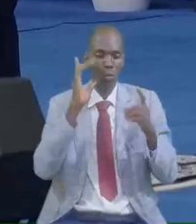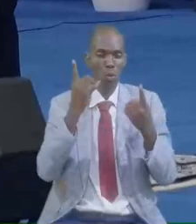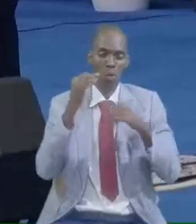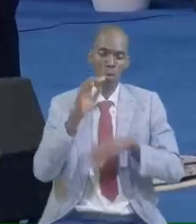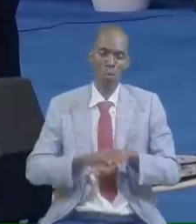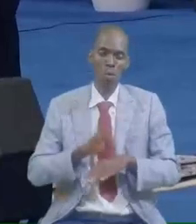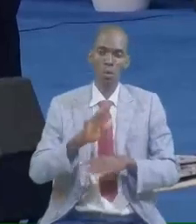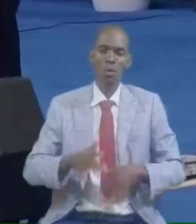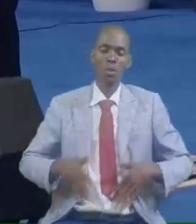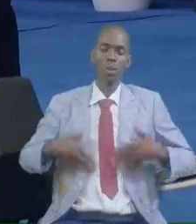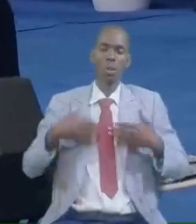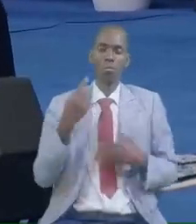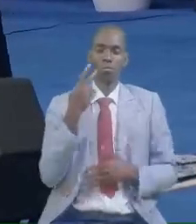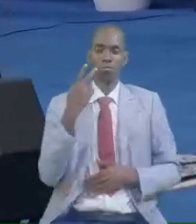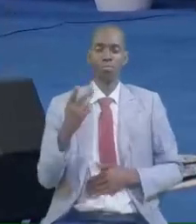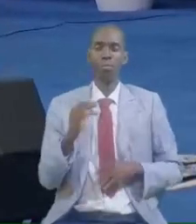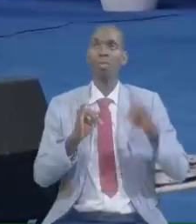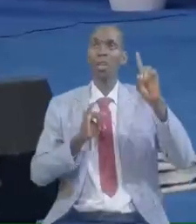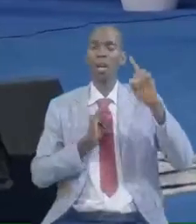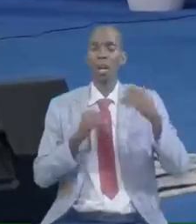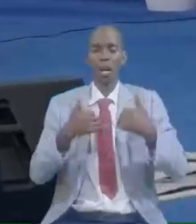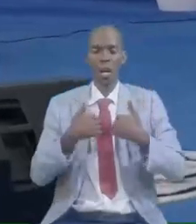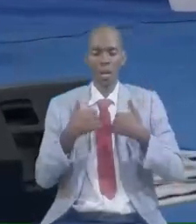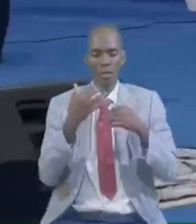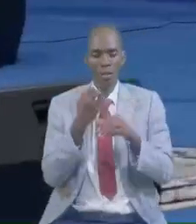reçu l'ordre de bénir.